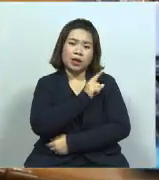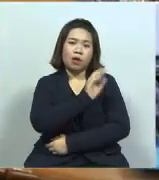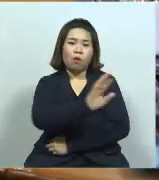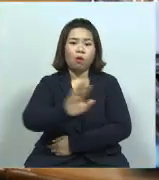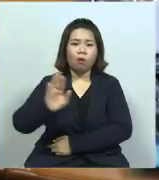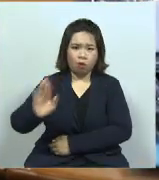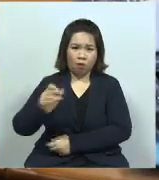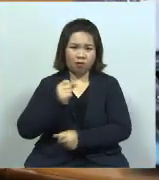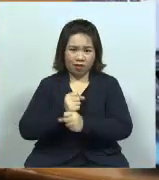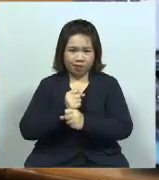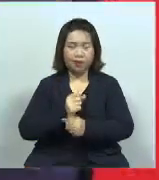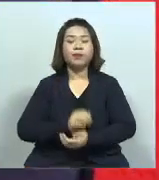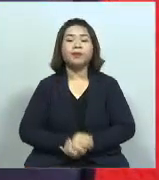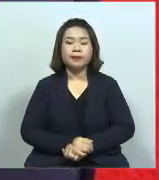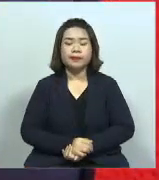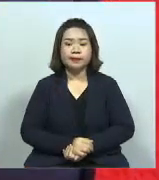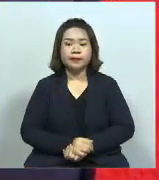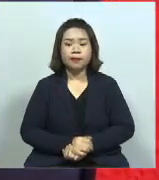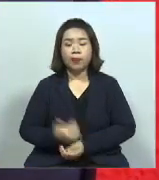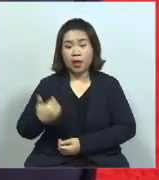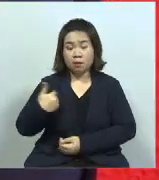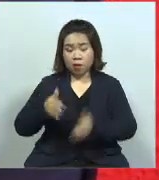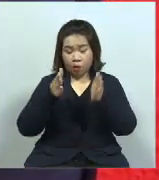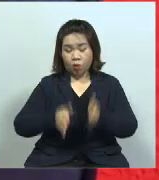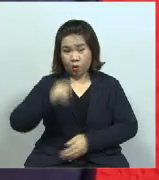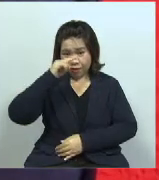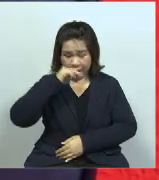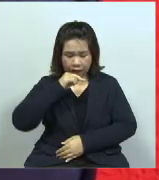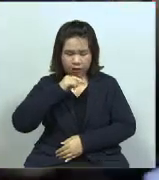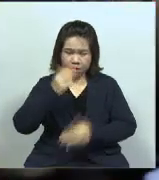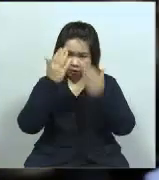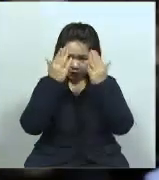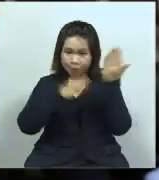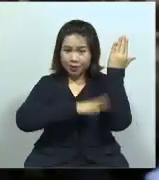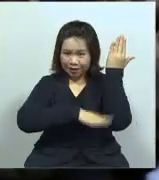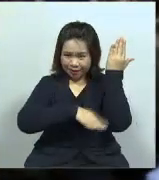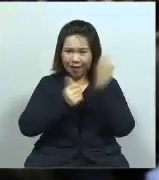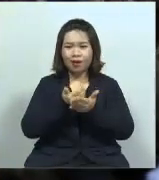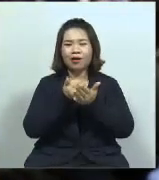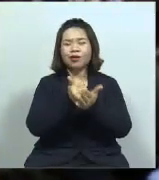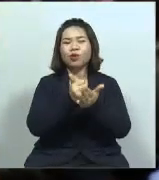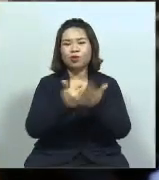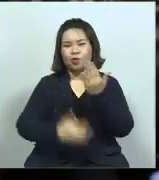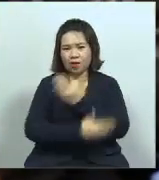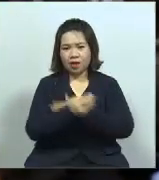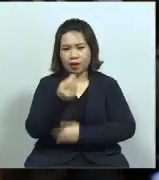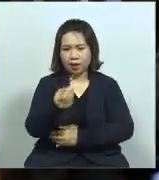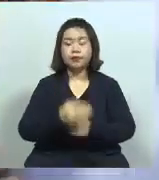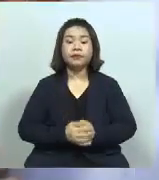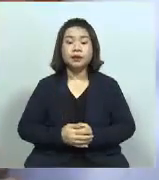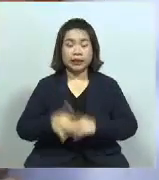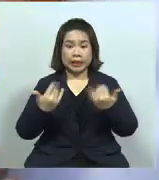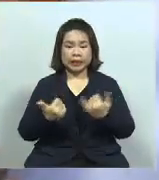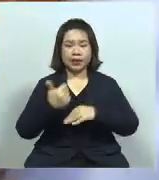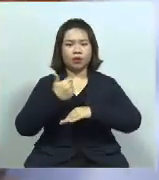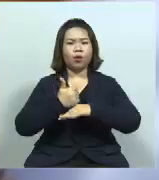ตามหลักปฏิบัติของศาสนาอิสลามและชาวไทยมุสลิมในพื้นที่จังหวัดชายแดนภาคใต้โอกาสนี้พลโทพรศักดิ์ได้